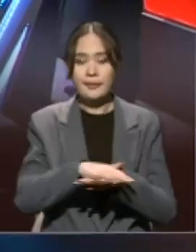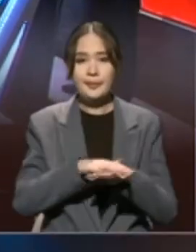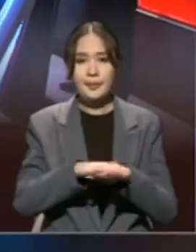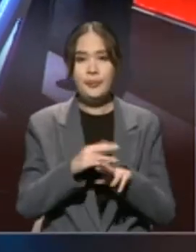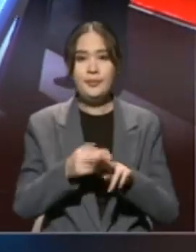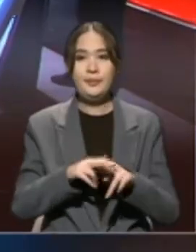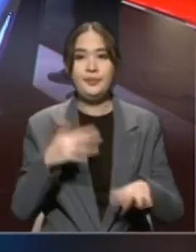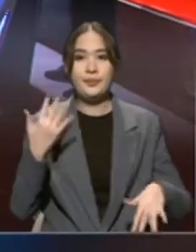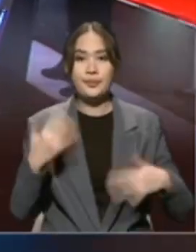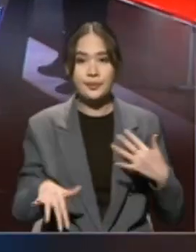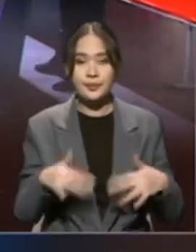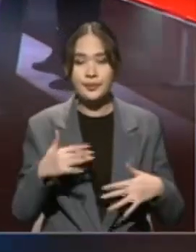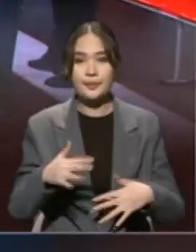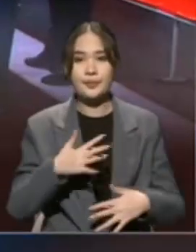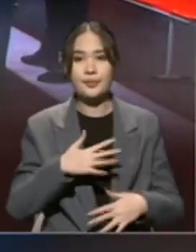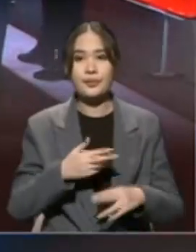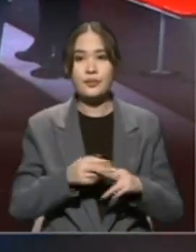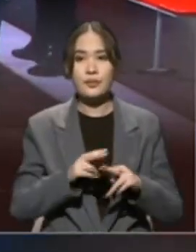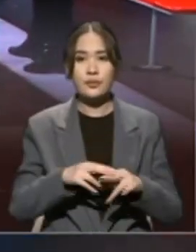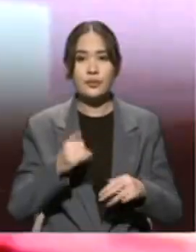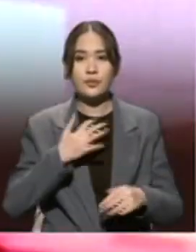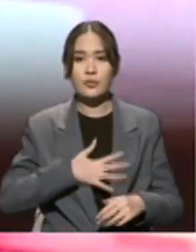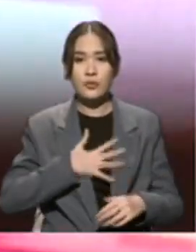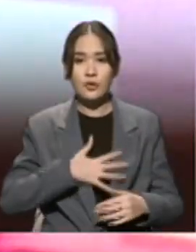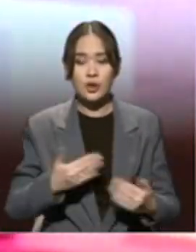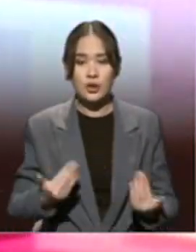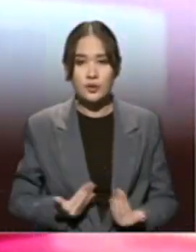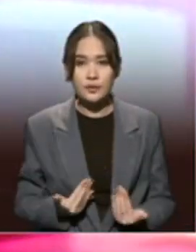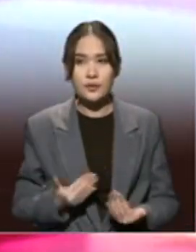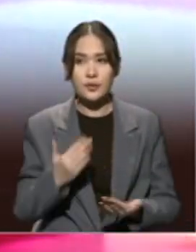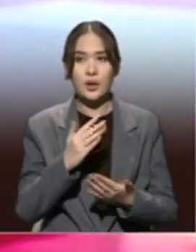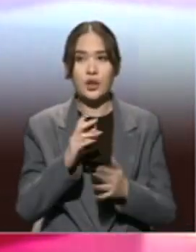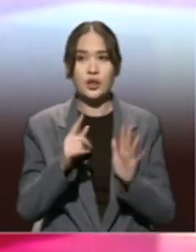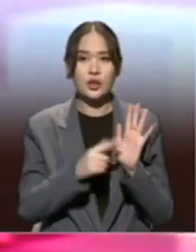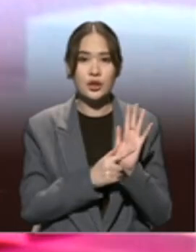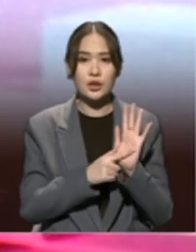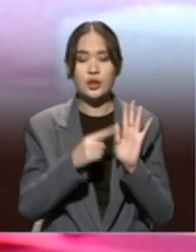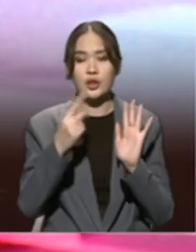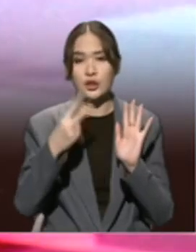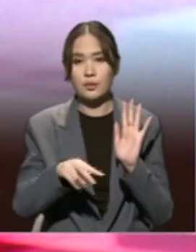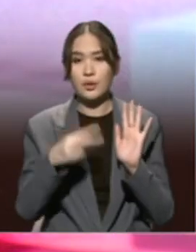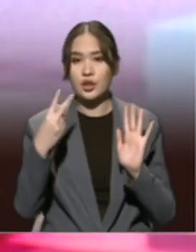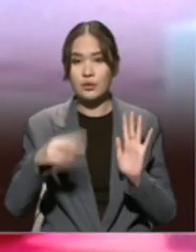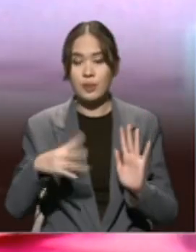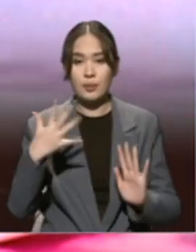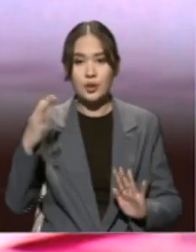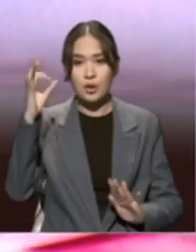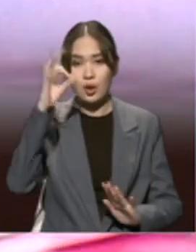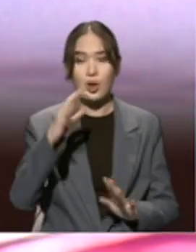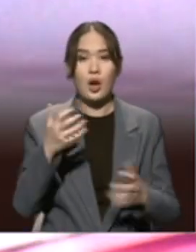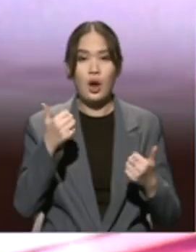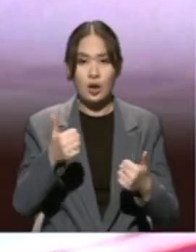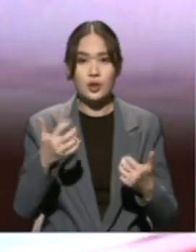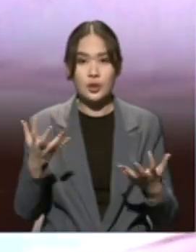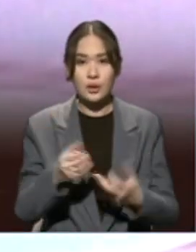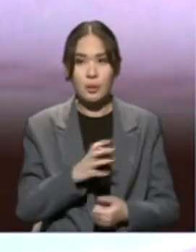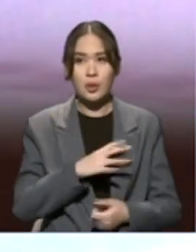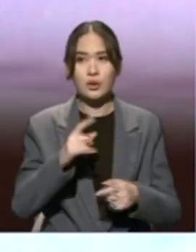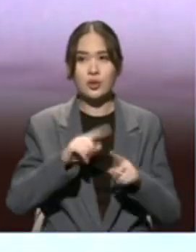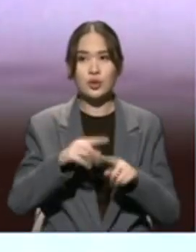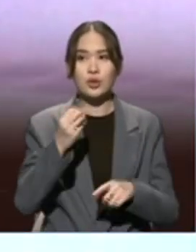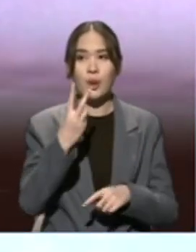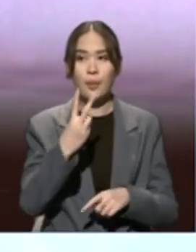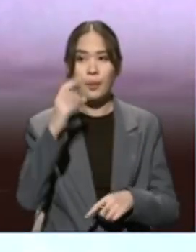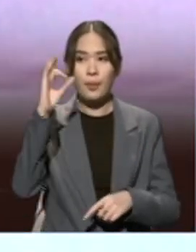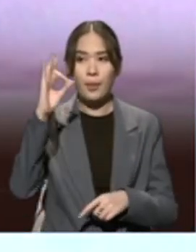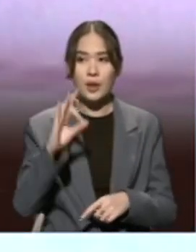Қазір халықтың жағдайы мысалы ипотексіз жаңағы 7-20-25-ті жақсы алған, енді 2%-ға тағы көтеріп отыр